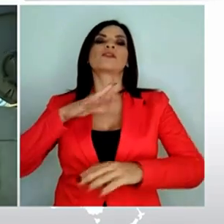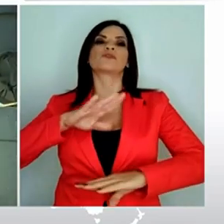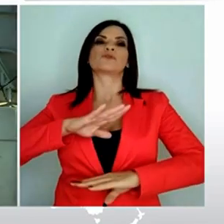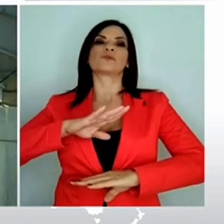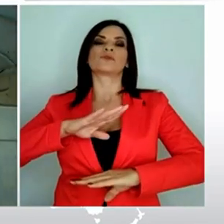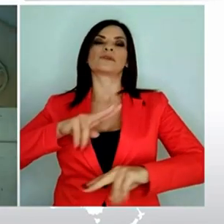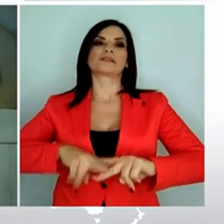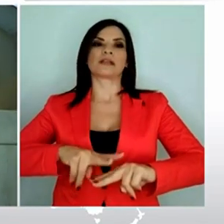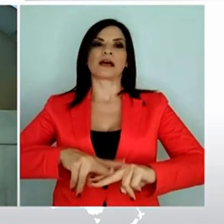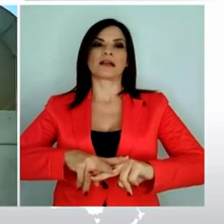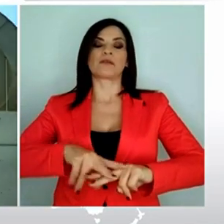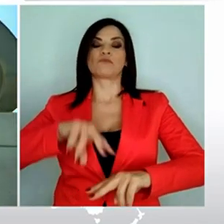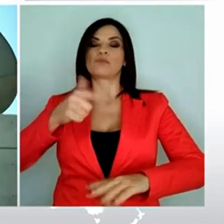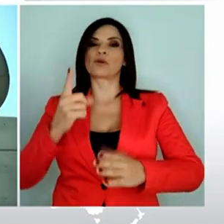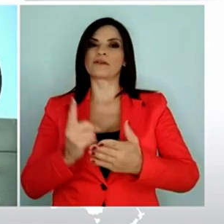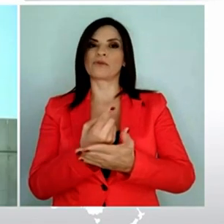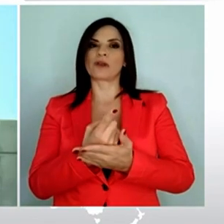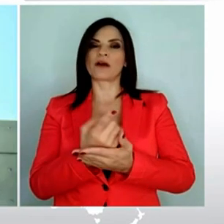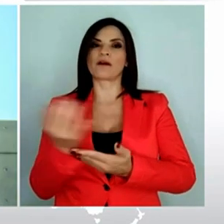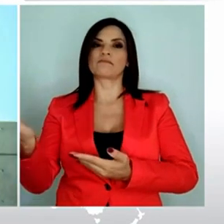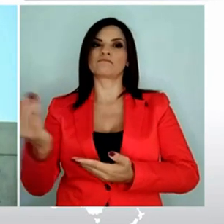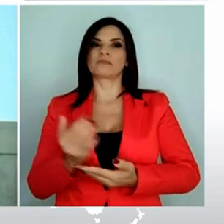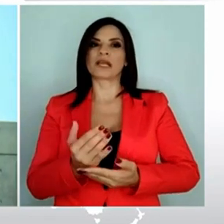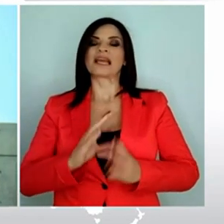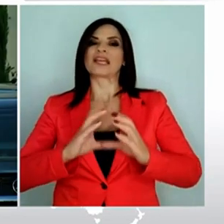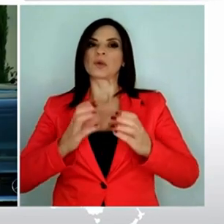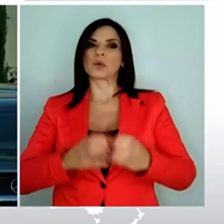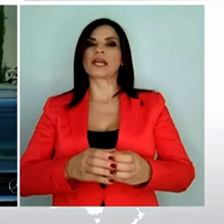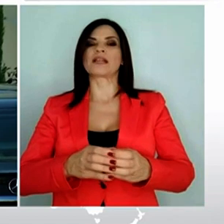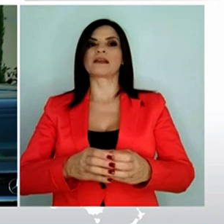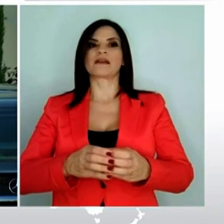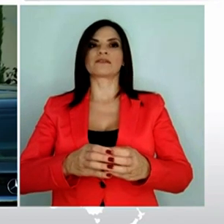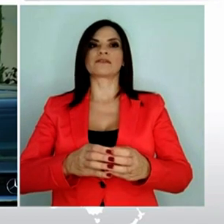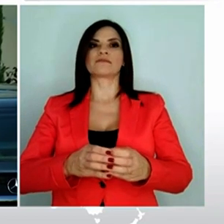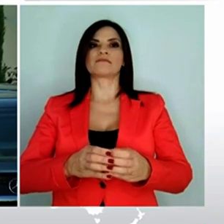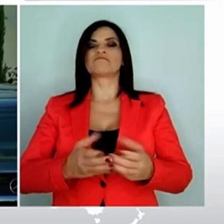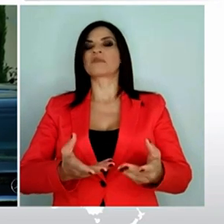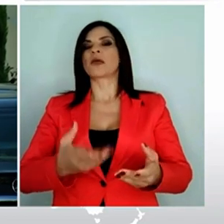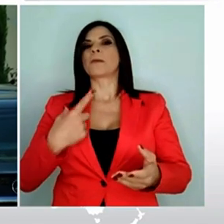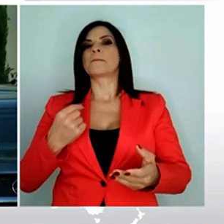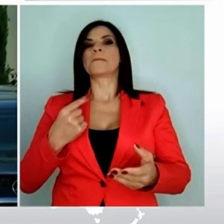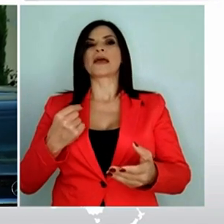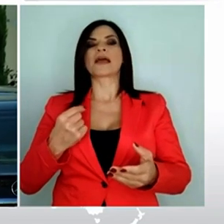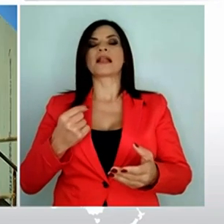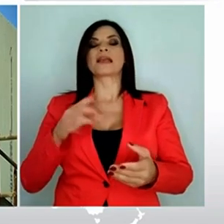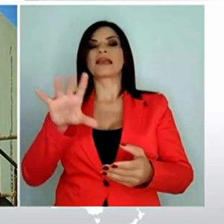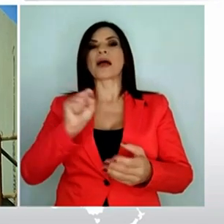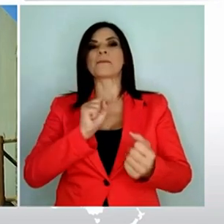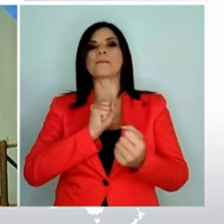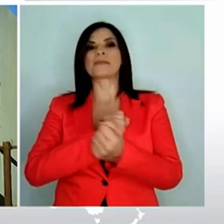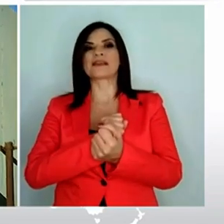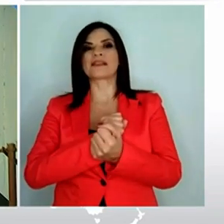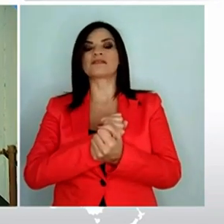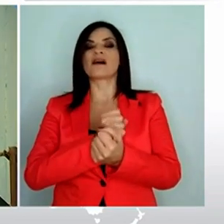εσύ, στην εκδήλωση βρίσκονται και οι οικογένειες των οποίων μέλη τους απήχθησαν, ανάμεσα τους και